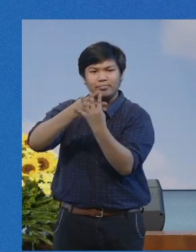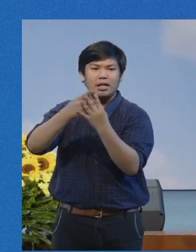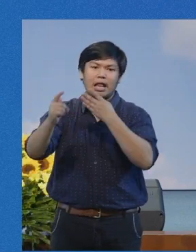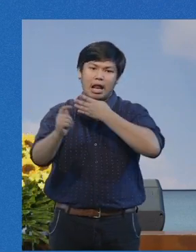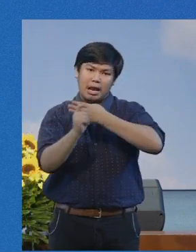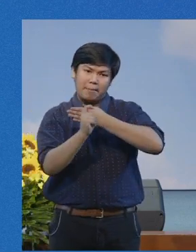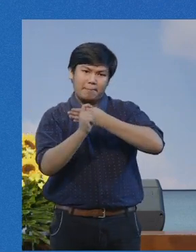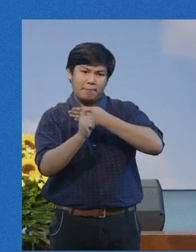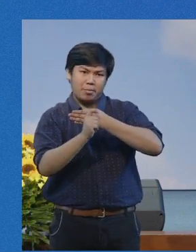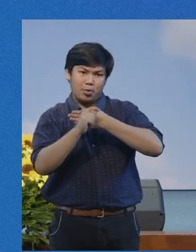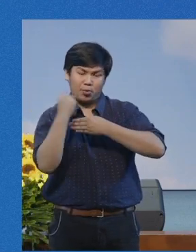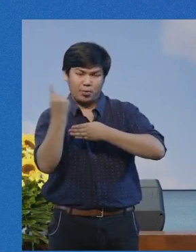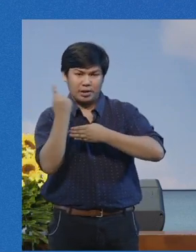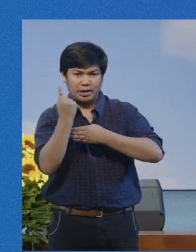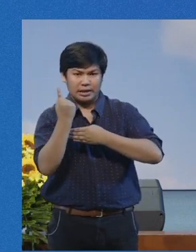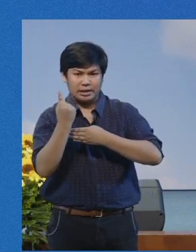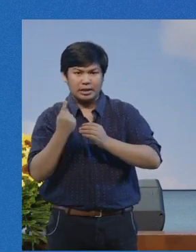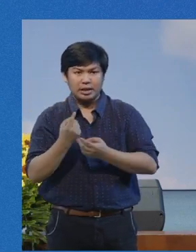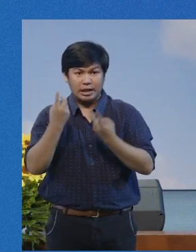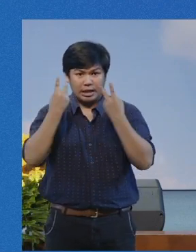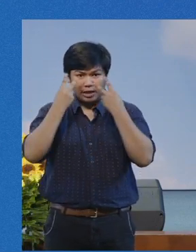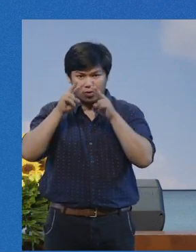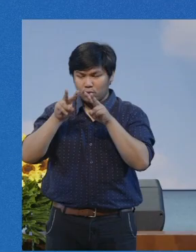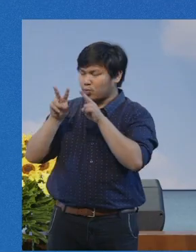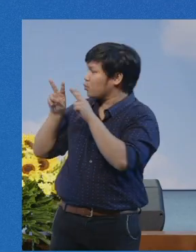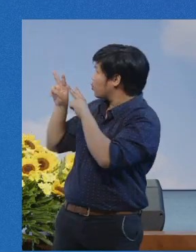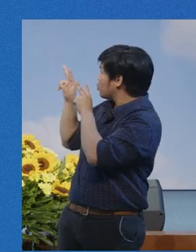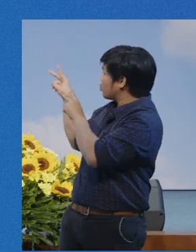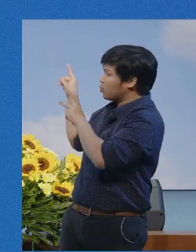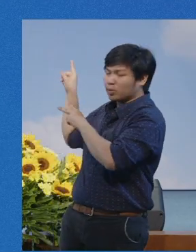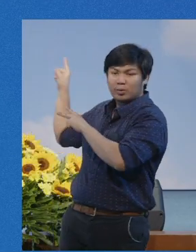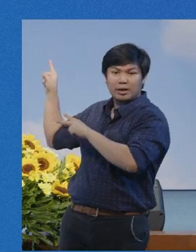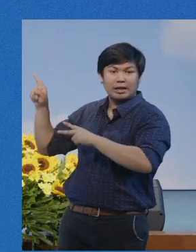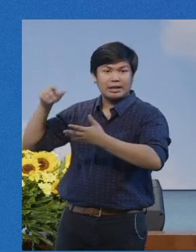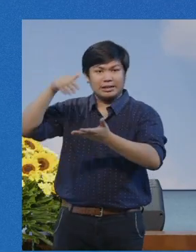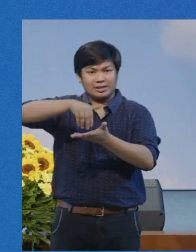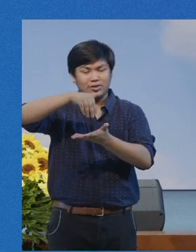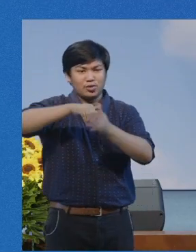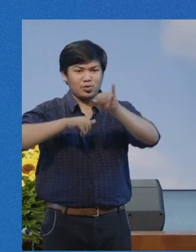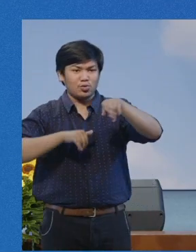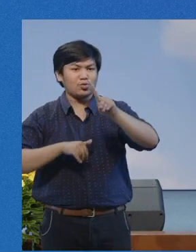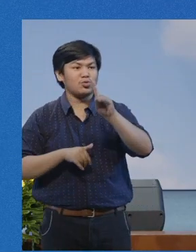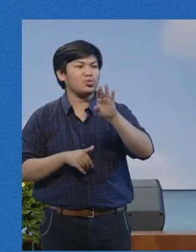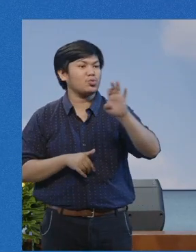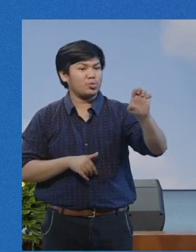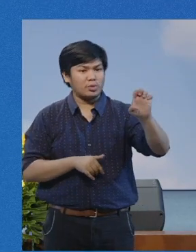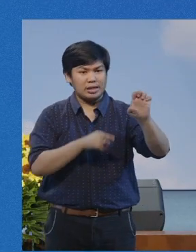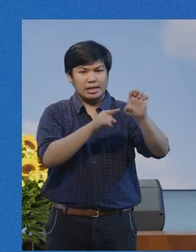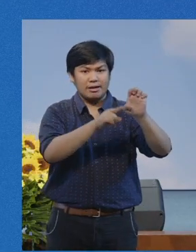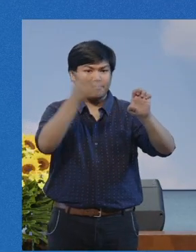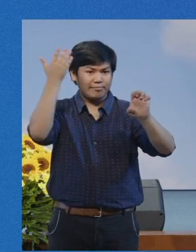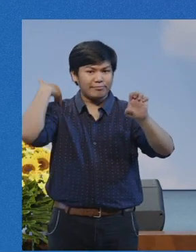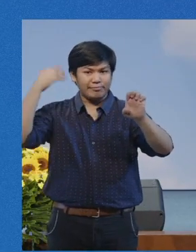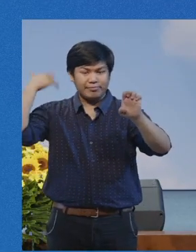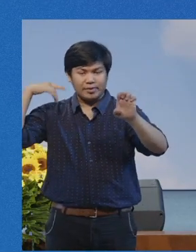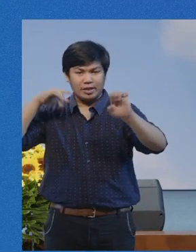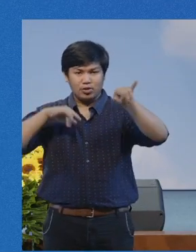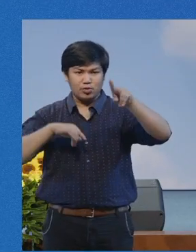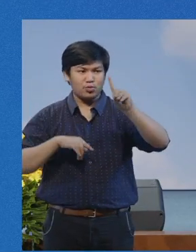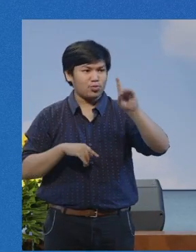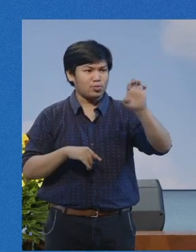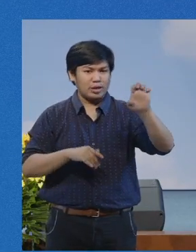mga confined demons, kuminsan makikita natin sa, yung ating pag-aaral sa Jude, naalala nyo sa verse 6 ng